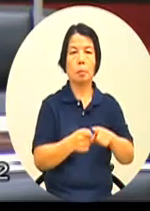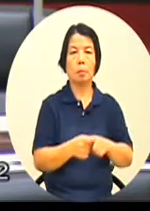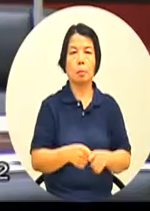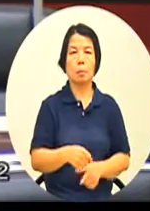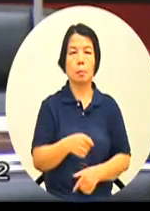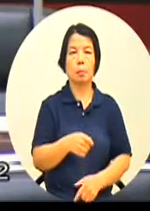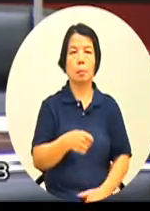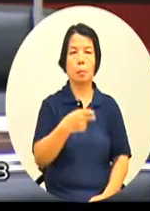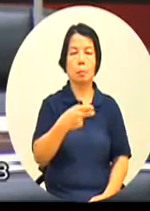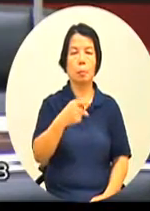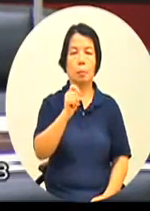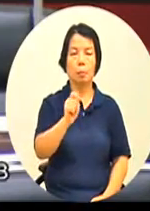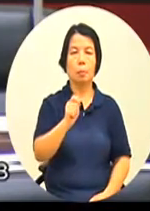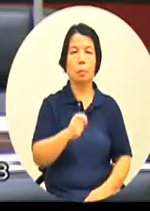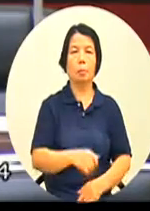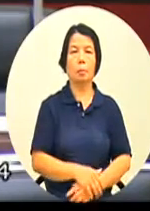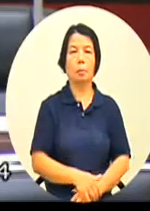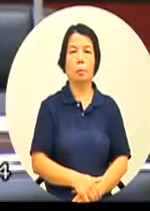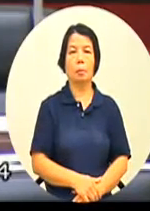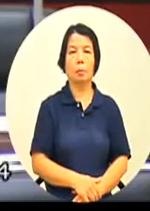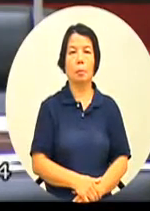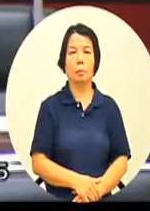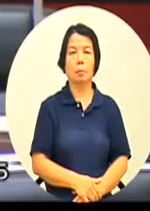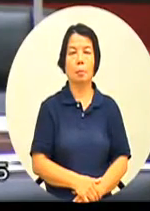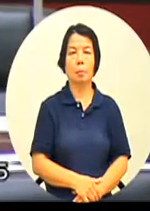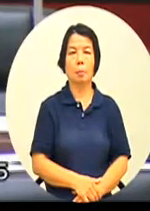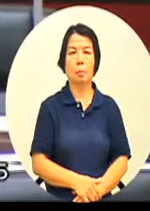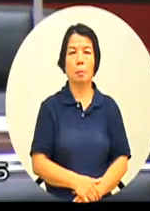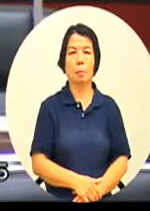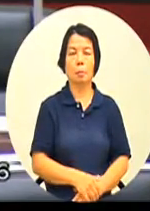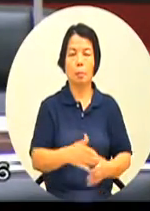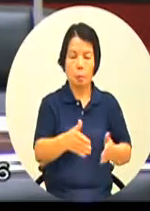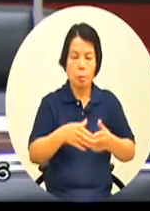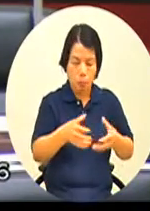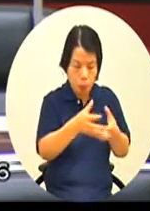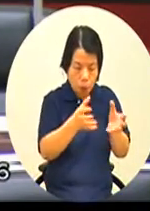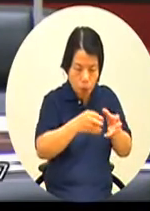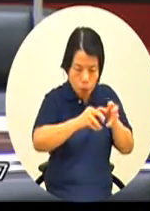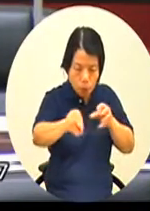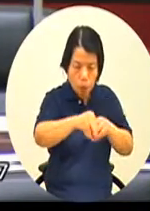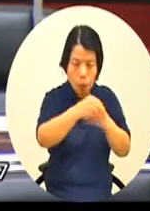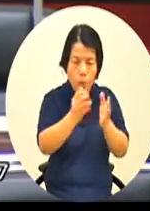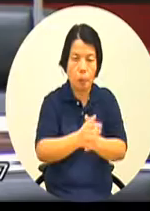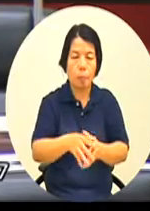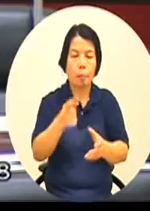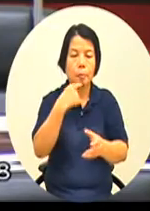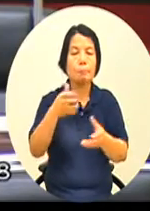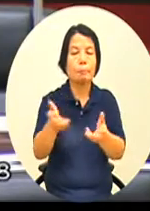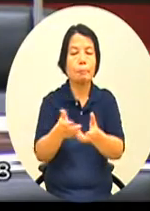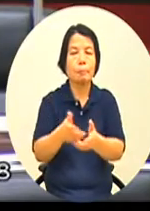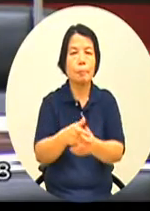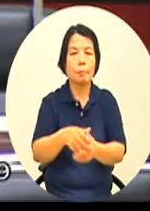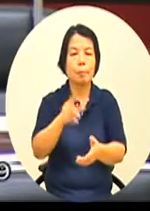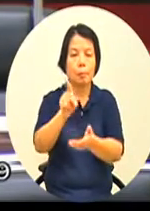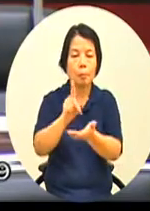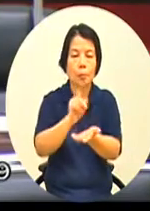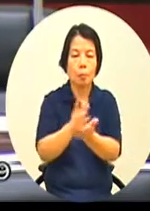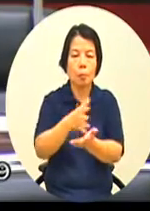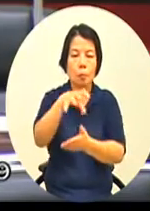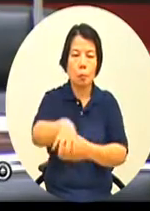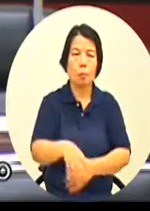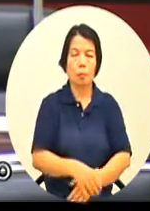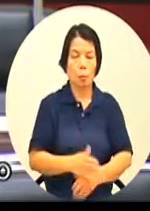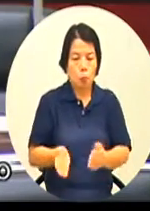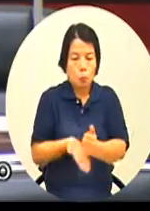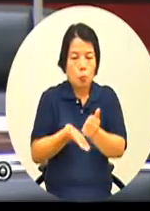半，啊，他根本只是在拿一个部分建图书馆就可以了，啊，其实图书馆就是鼓励